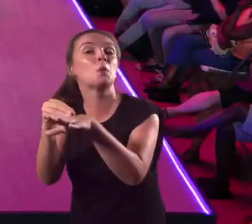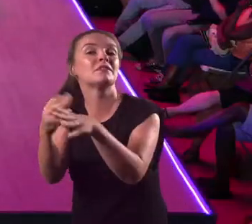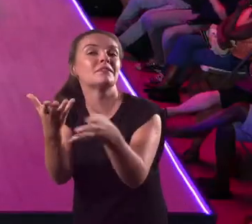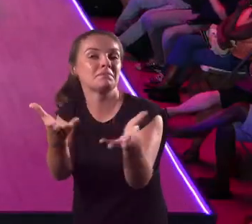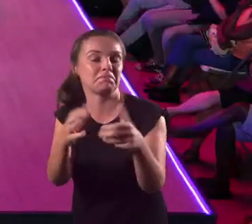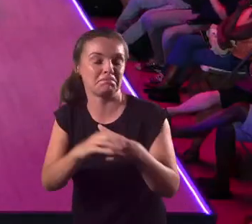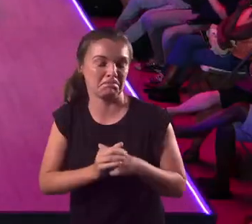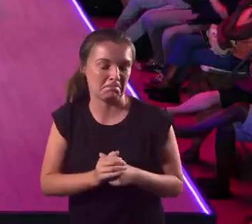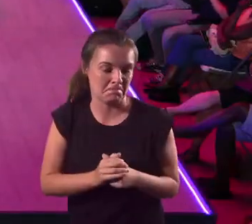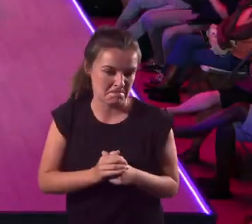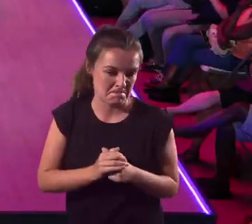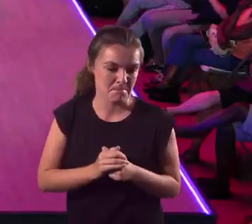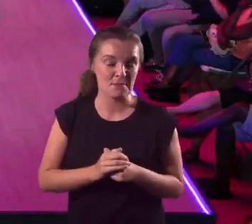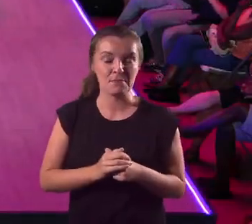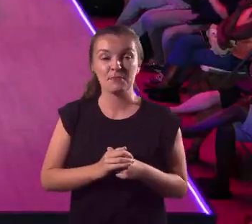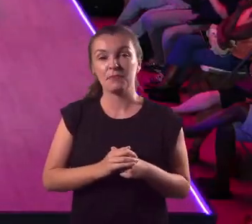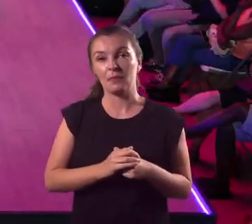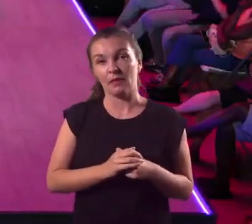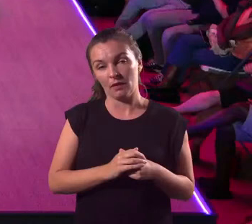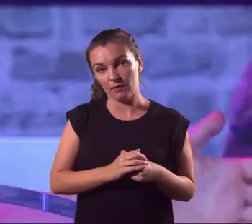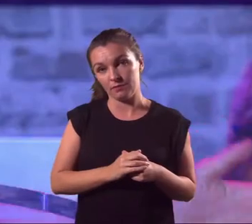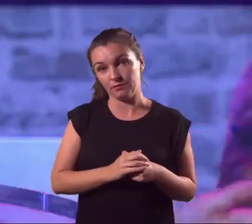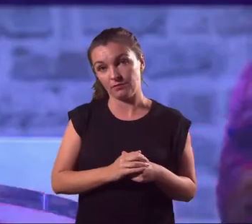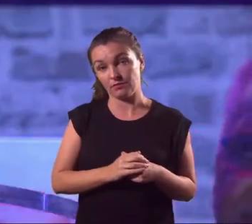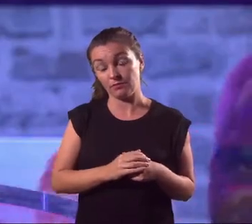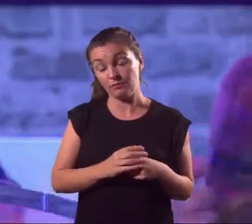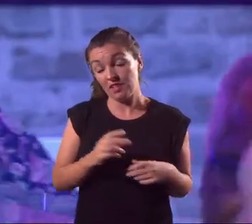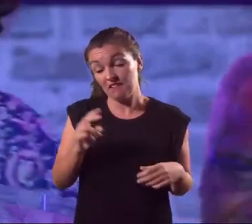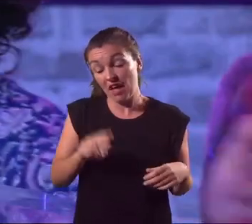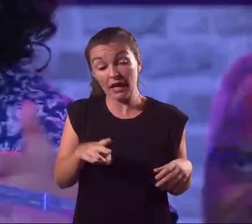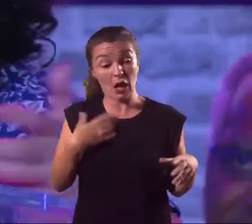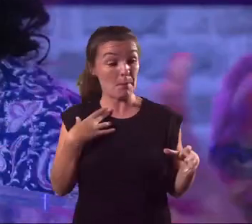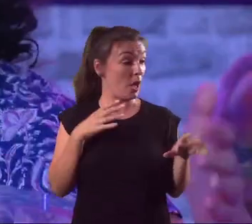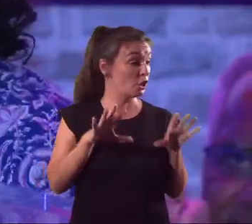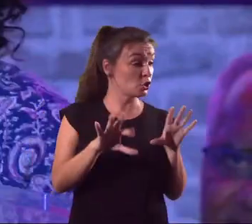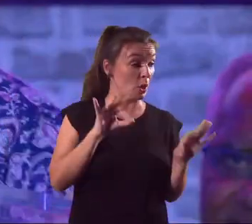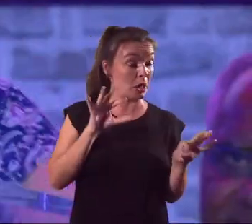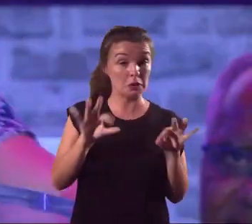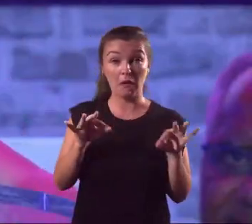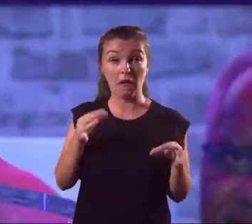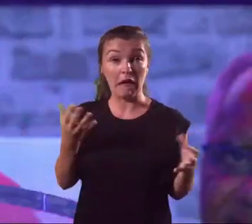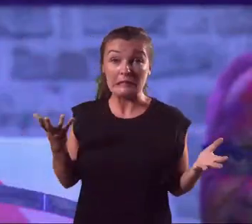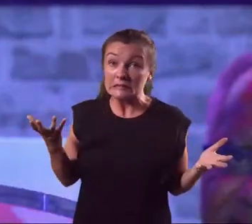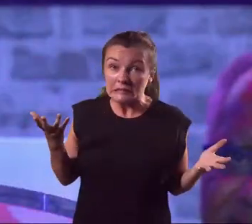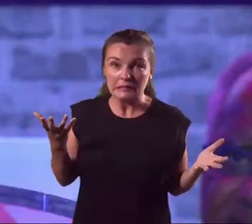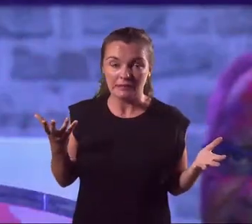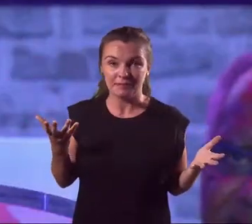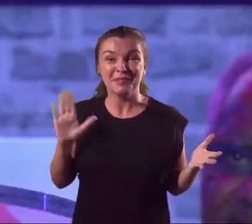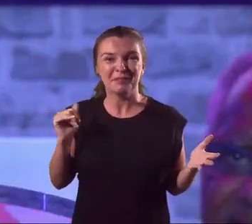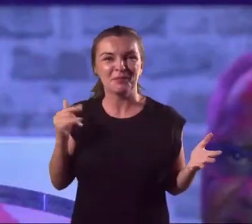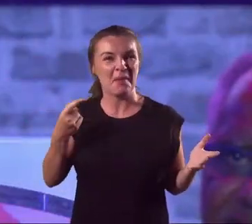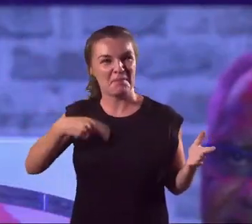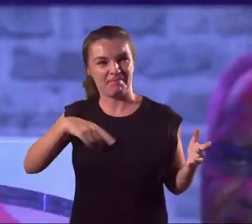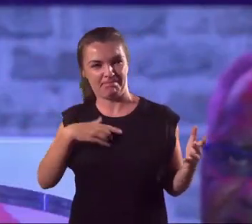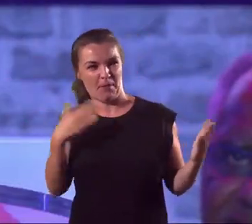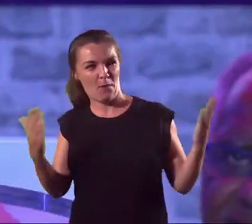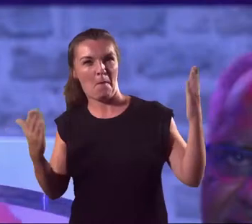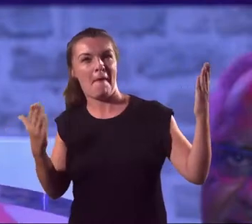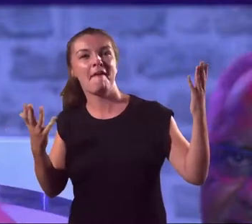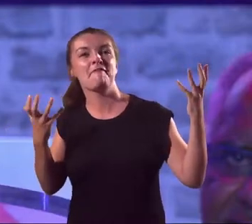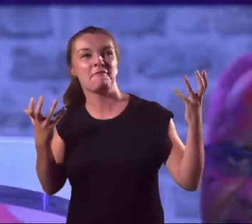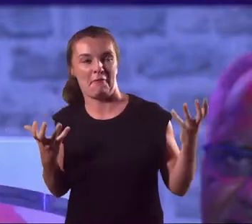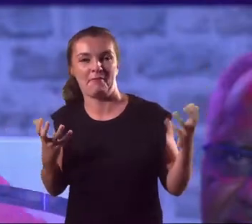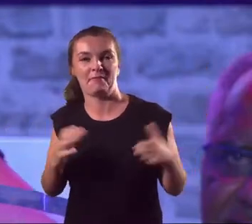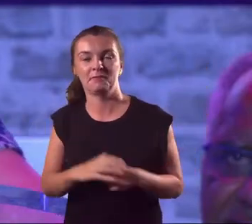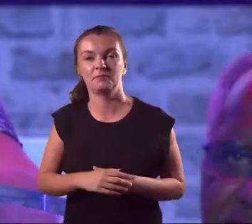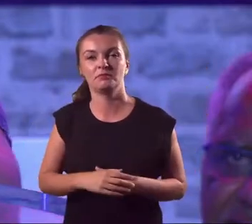Mais je sais aussi qu'on n'a pas forcément le choix et c'est la raison pour laquelle nous avons fait ce petit travail comparatif. Mais je vous parlais de